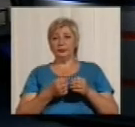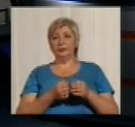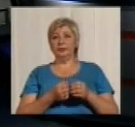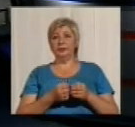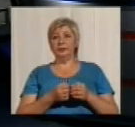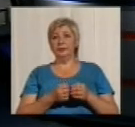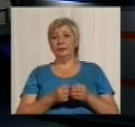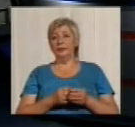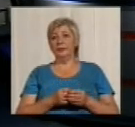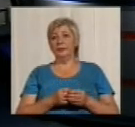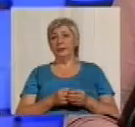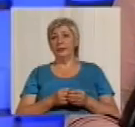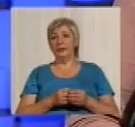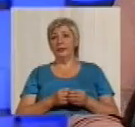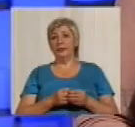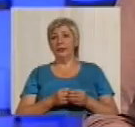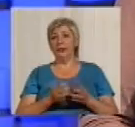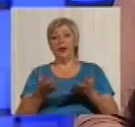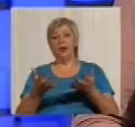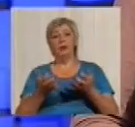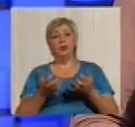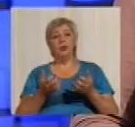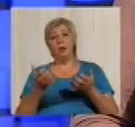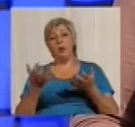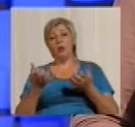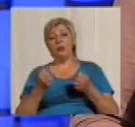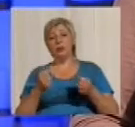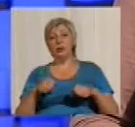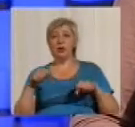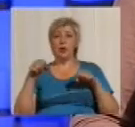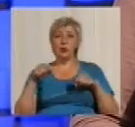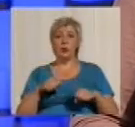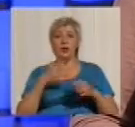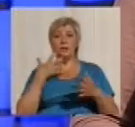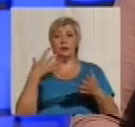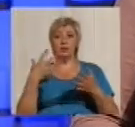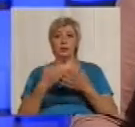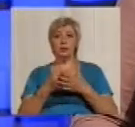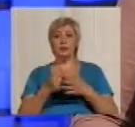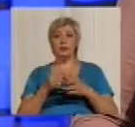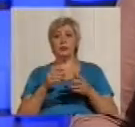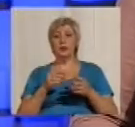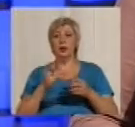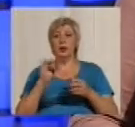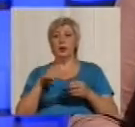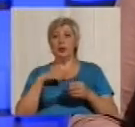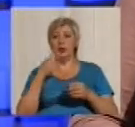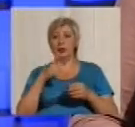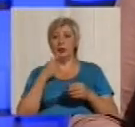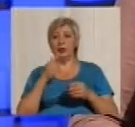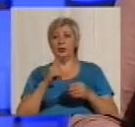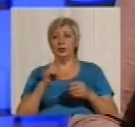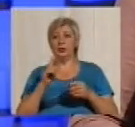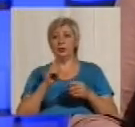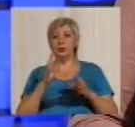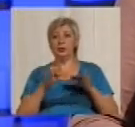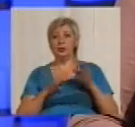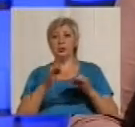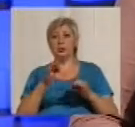решением суда, они получили право собственности на эти мастерские, как на жилые помещения. И вроде бы, говорят, даже на суде туда приходили люди прописанные.